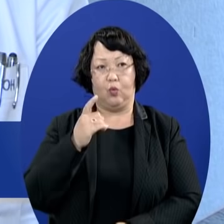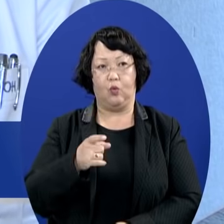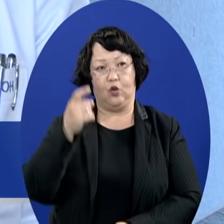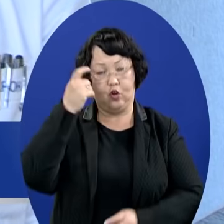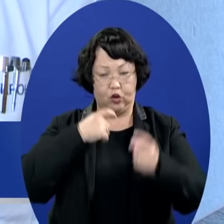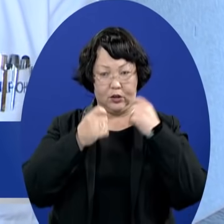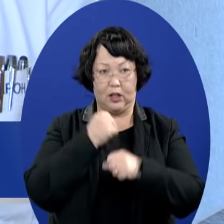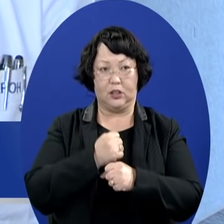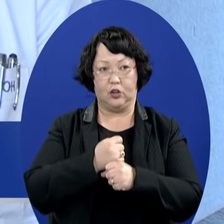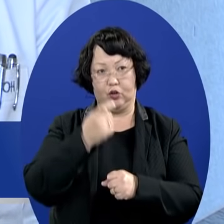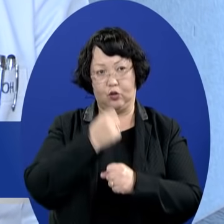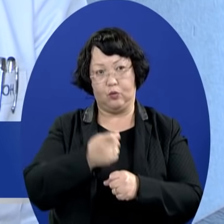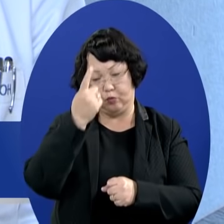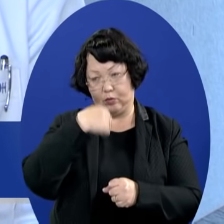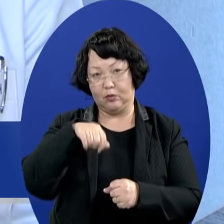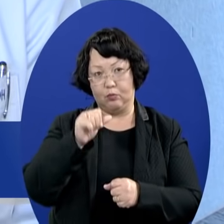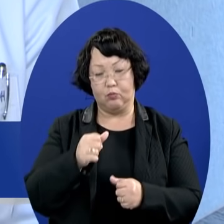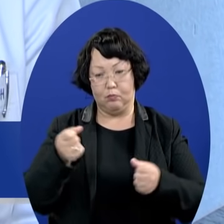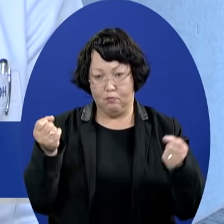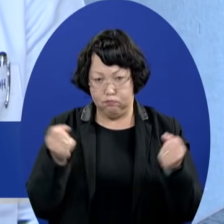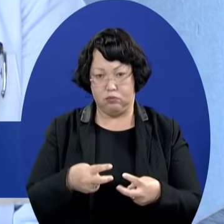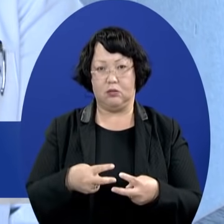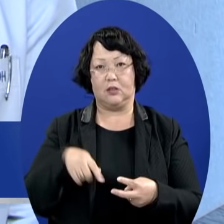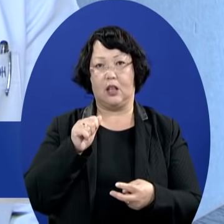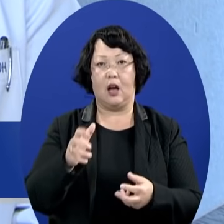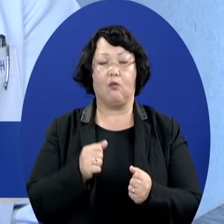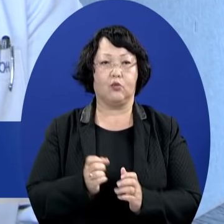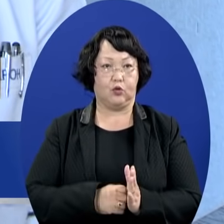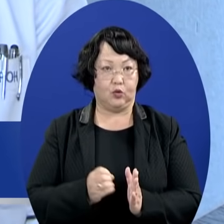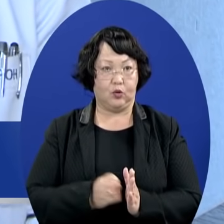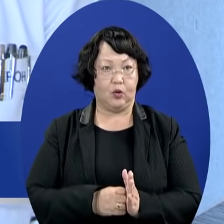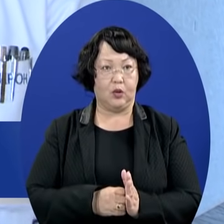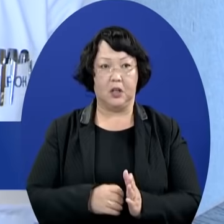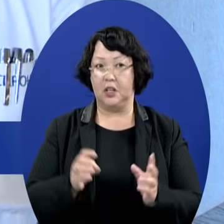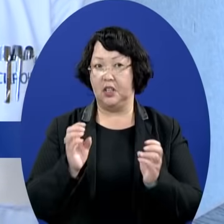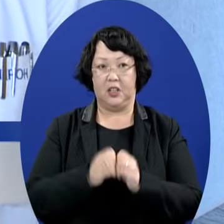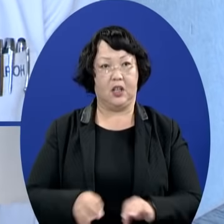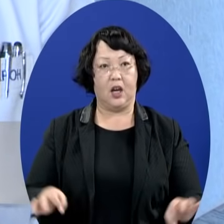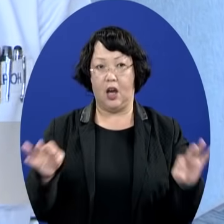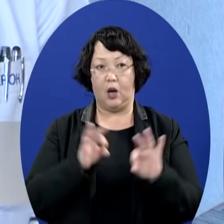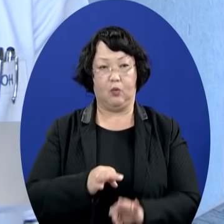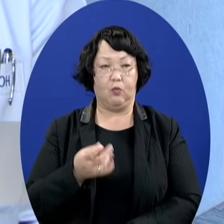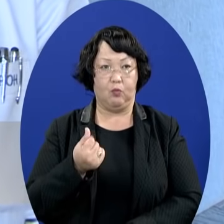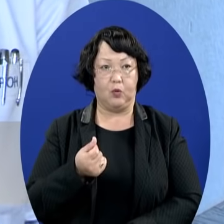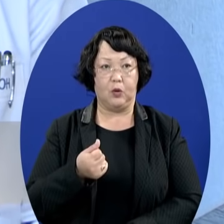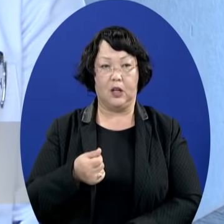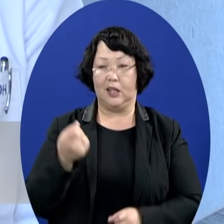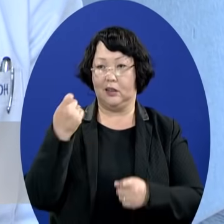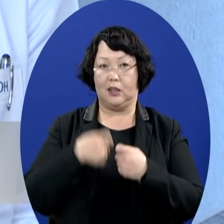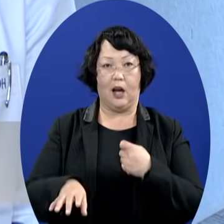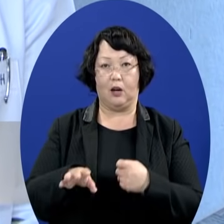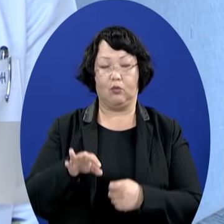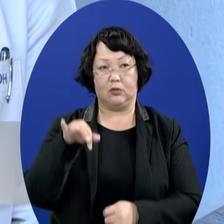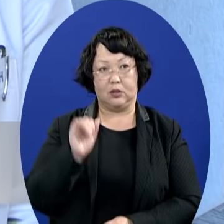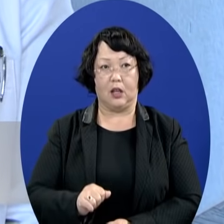хөдөлмөрлсөн хөлсөө авах хэрэгтэй. Хөдөлмөртөө таарсан хөлсөө авах хэрэгтэй. А түүнээс биш одоо хийгээгүй мөнгөндөө ч юм уу таарахгүй цалин нэхэд байгаа